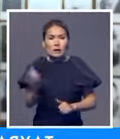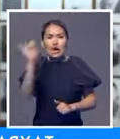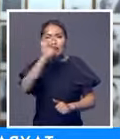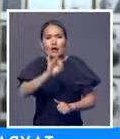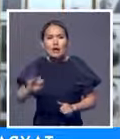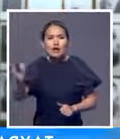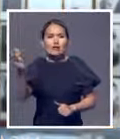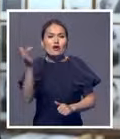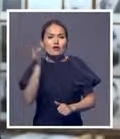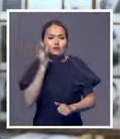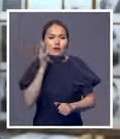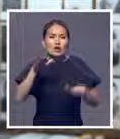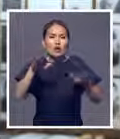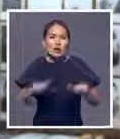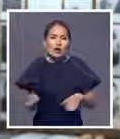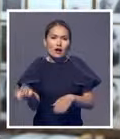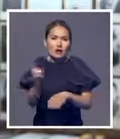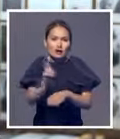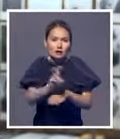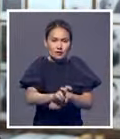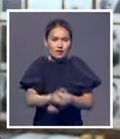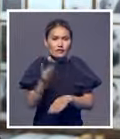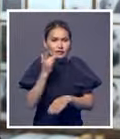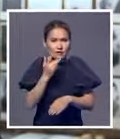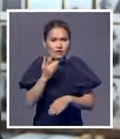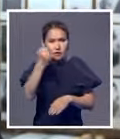тарихымызды сыр шертетін орындарда жиі болып, соны толығымен түсінуіміз керек.